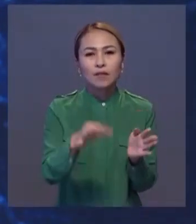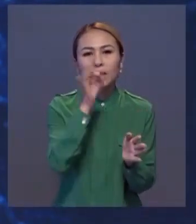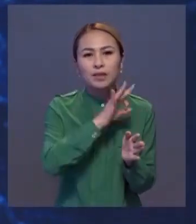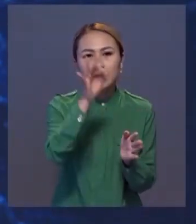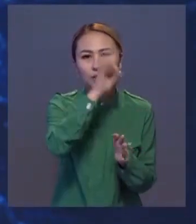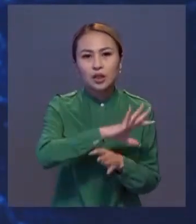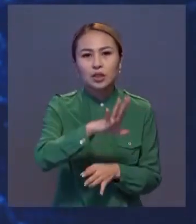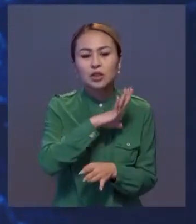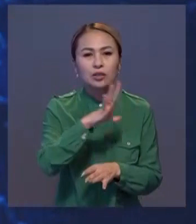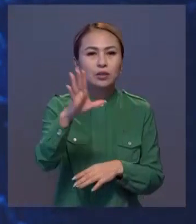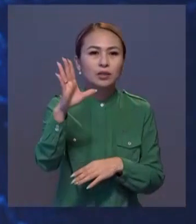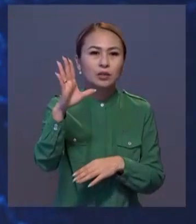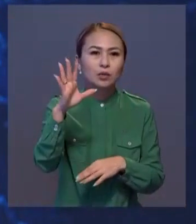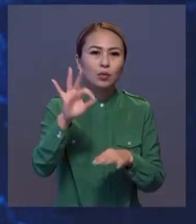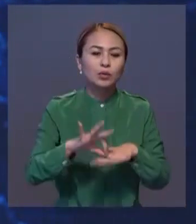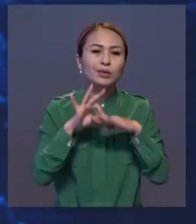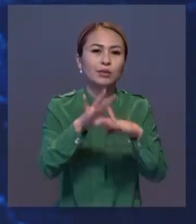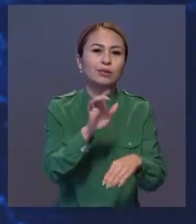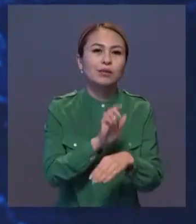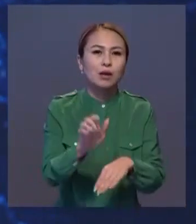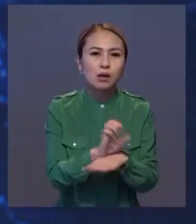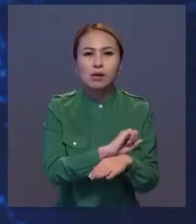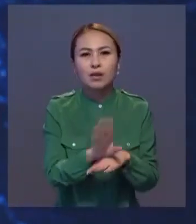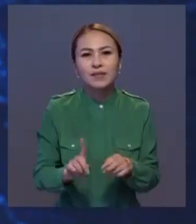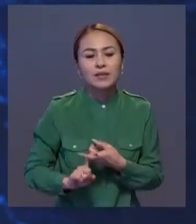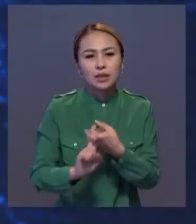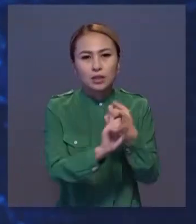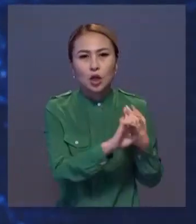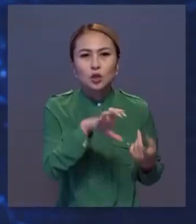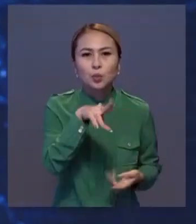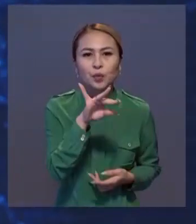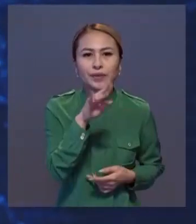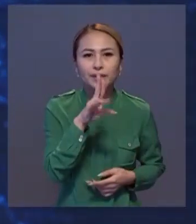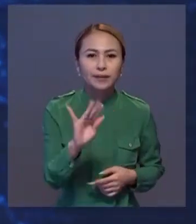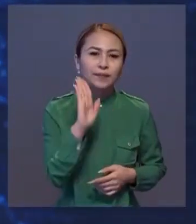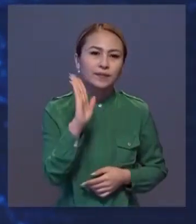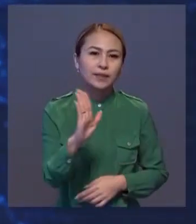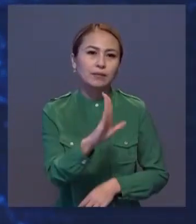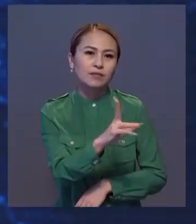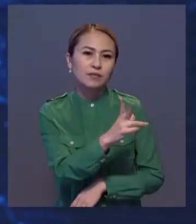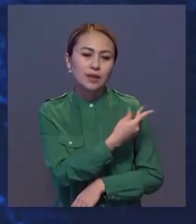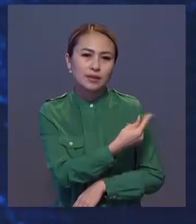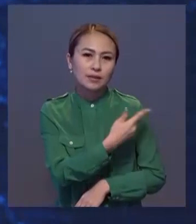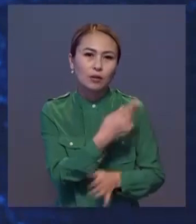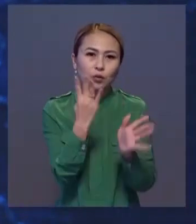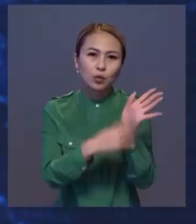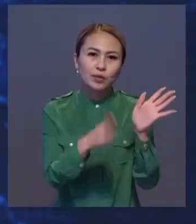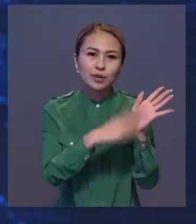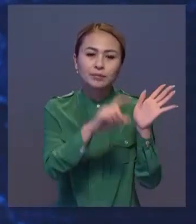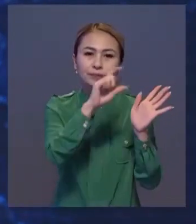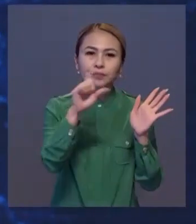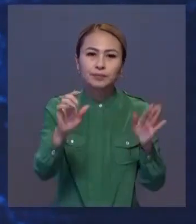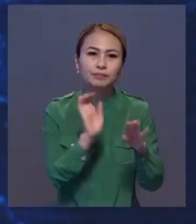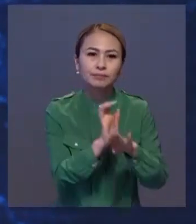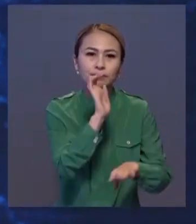Қарағандыдағы фармацевтикалық кешенде өндірілген коронавирусқа қарсы Спутник V вакцинасының алғашқы 90 мың дозасы аймақтарға